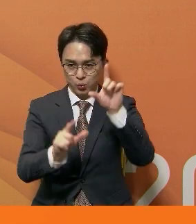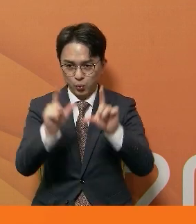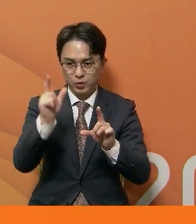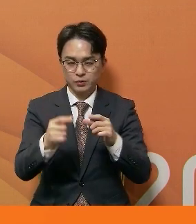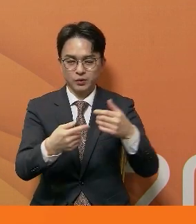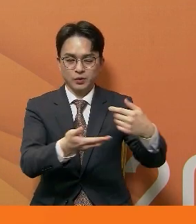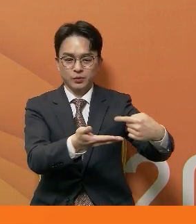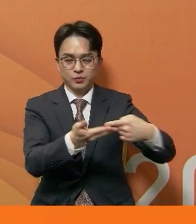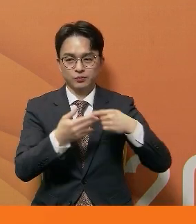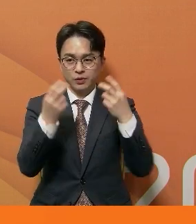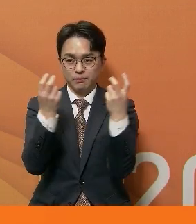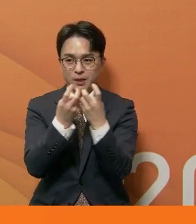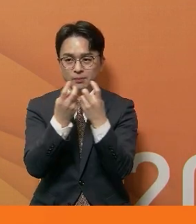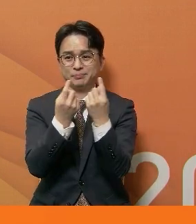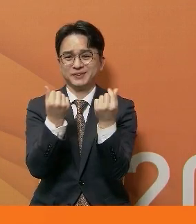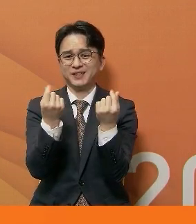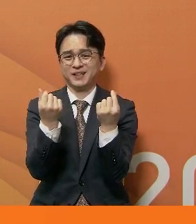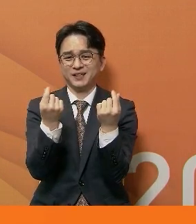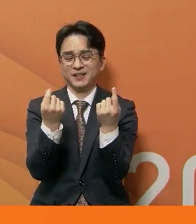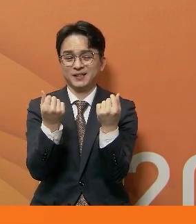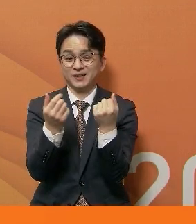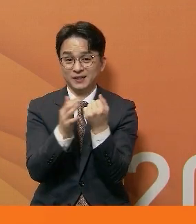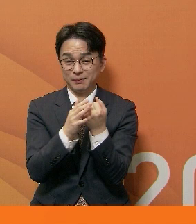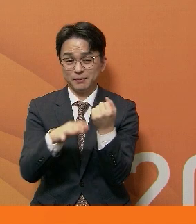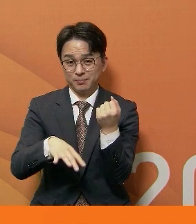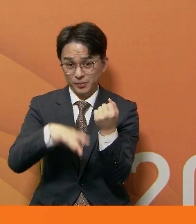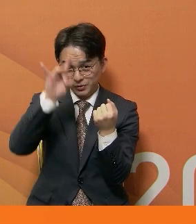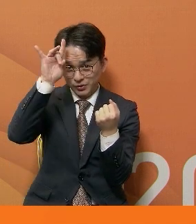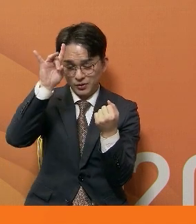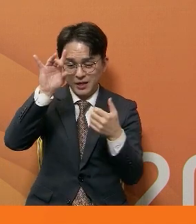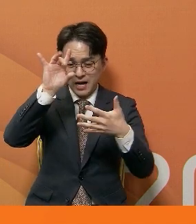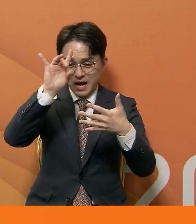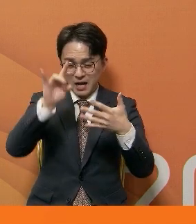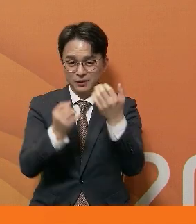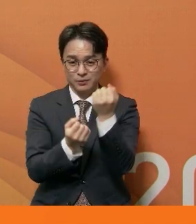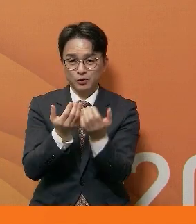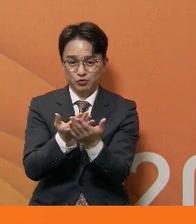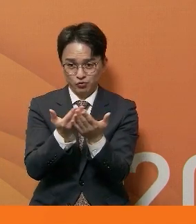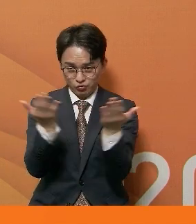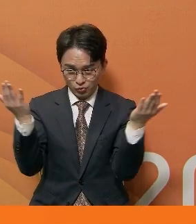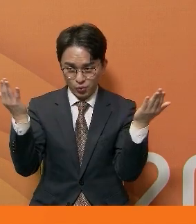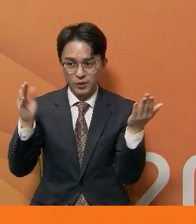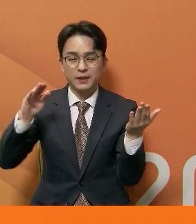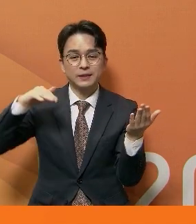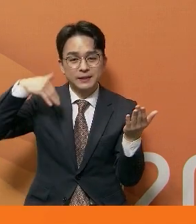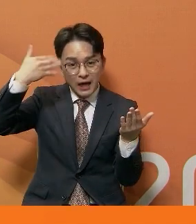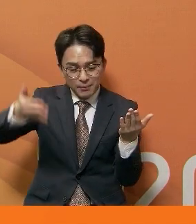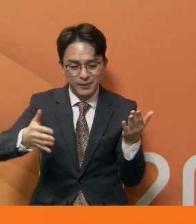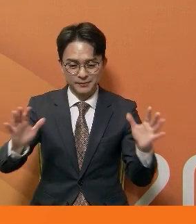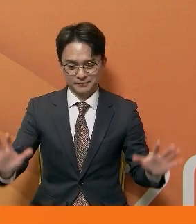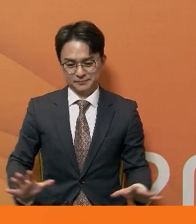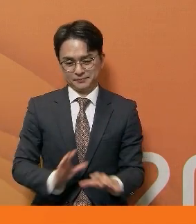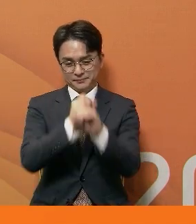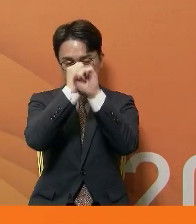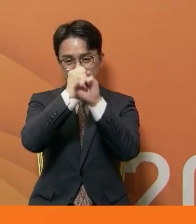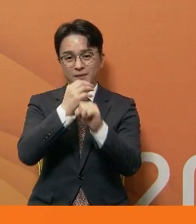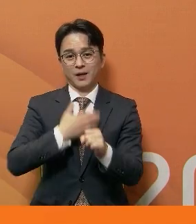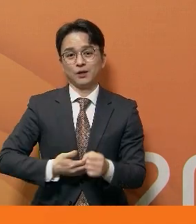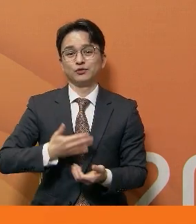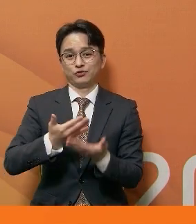방법들이 대부분 동의합니다 그렇기 때문에 먼저 각 상품에 대해서 먼저 종합적으로 설명을 드리고 나중에 그